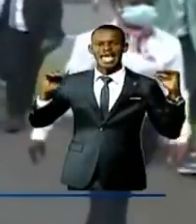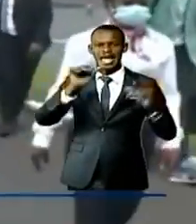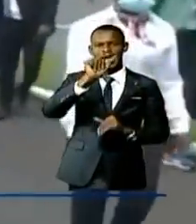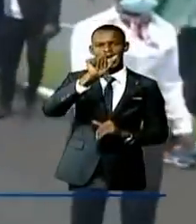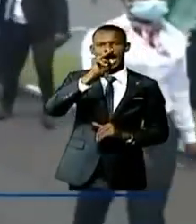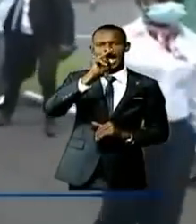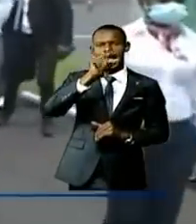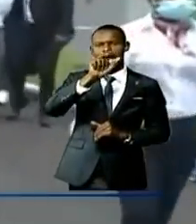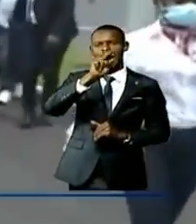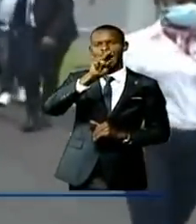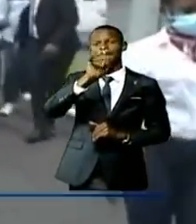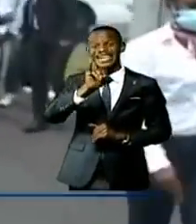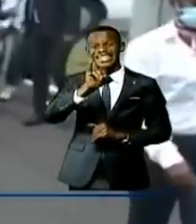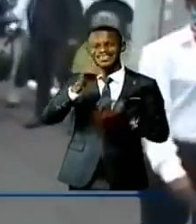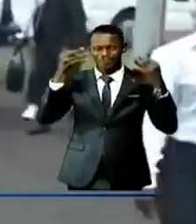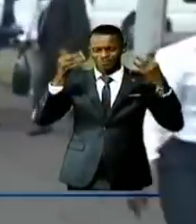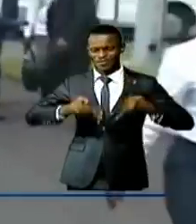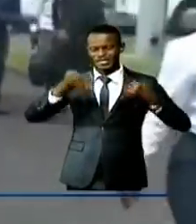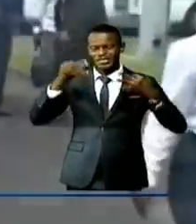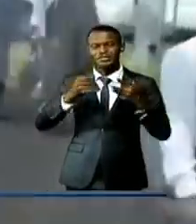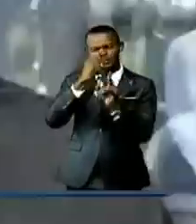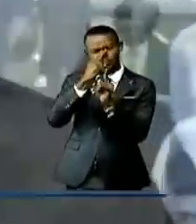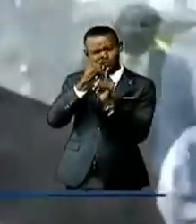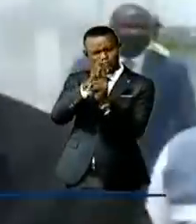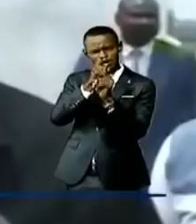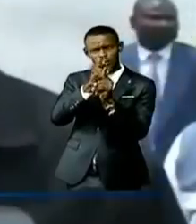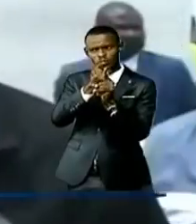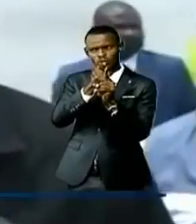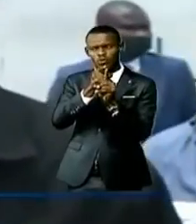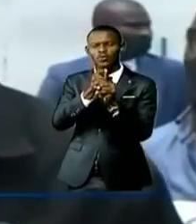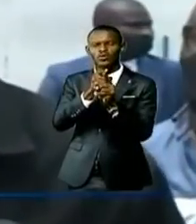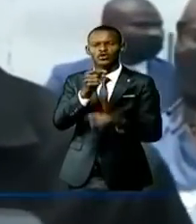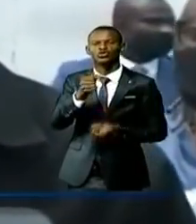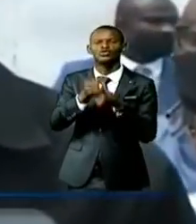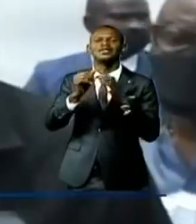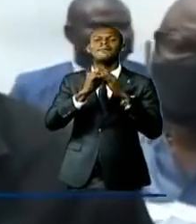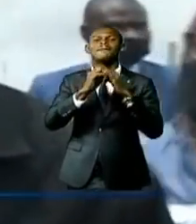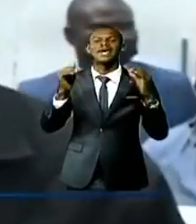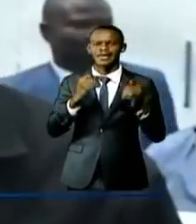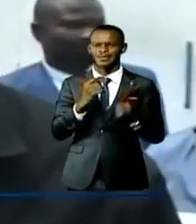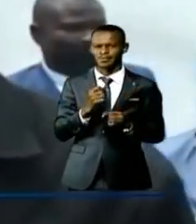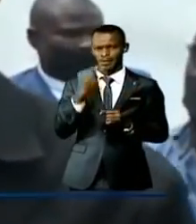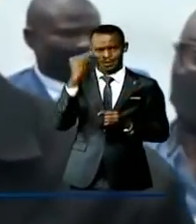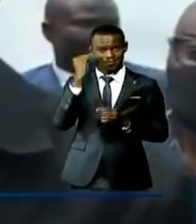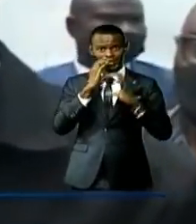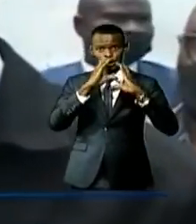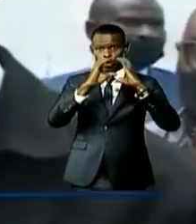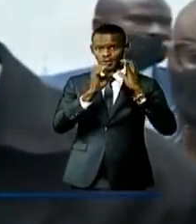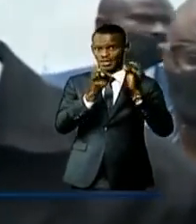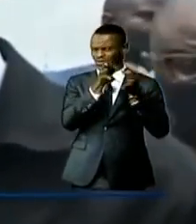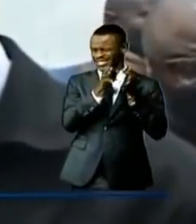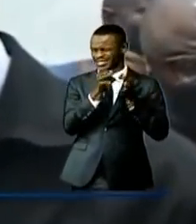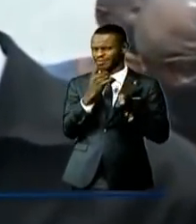Goma, a dit le ministre Patrick Muyaya. Vous savez que Goma accueille le festival Amani